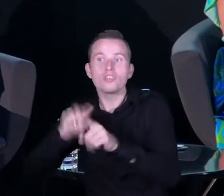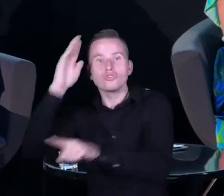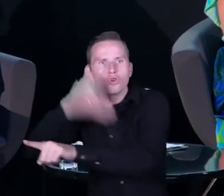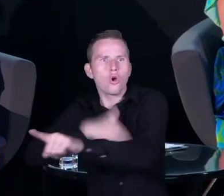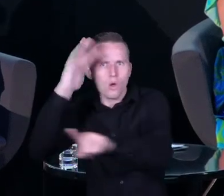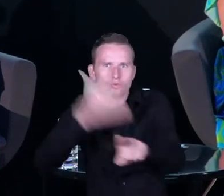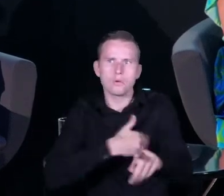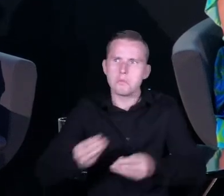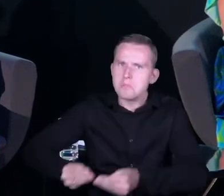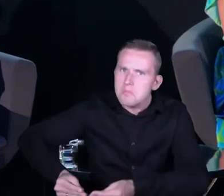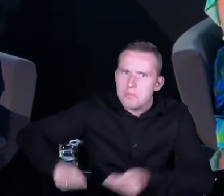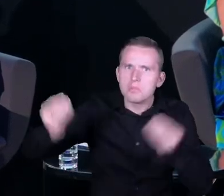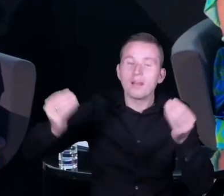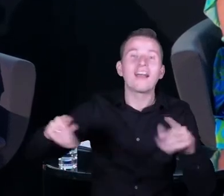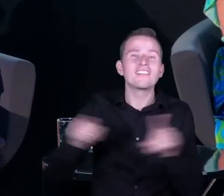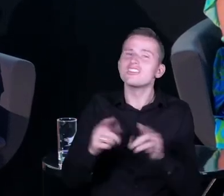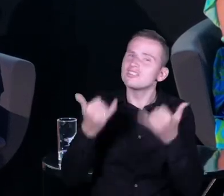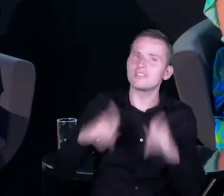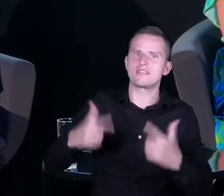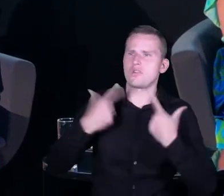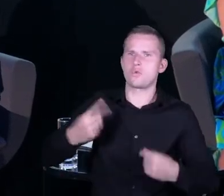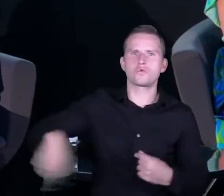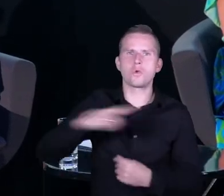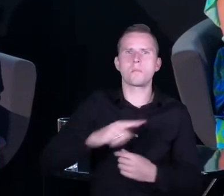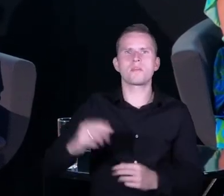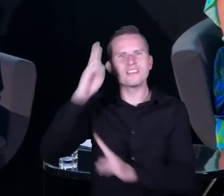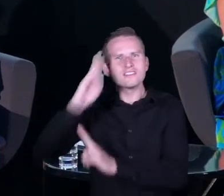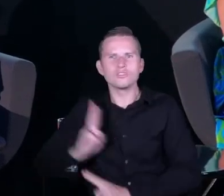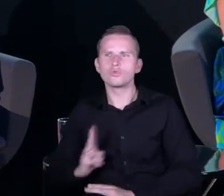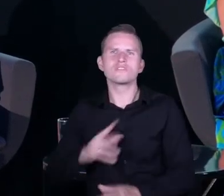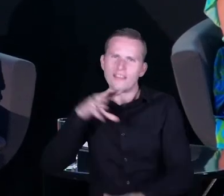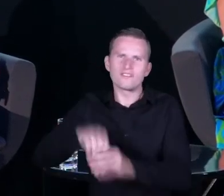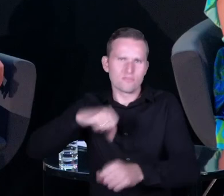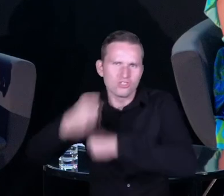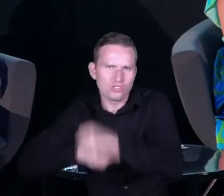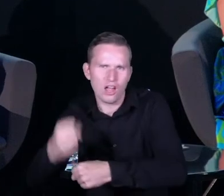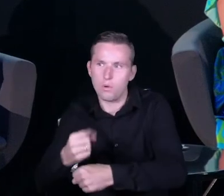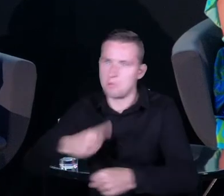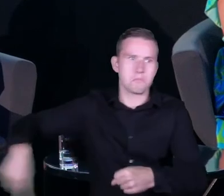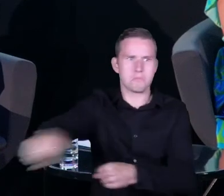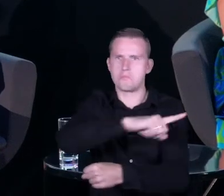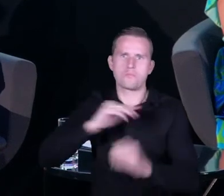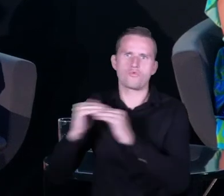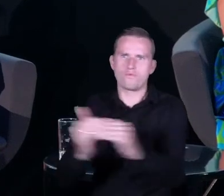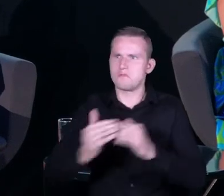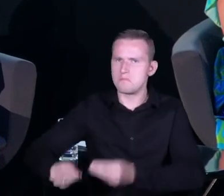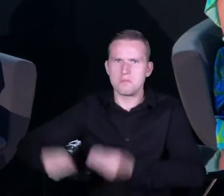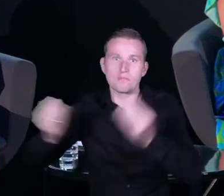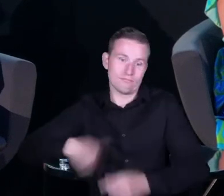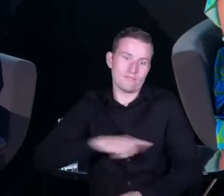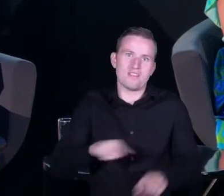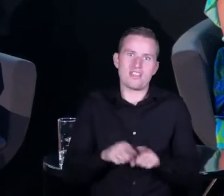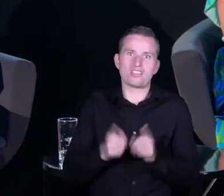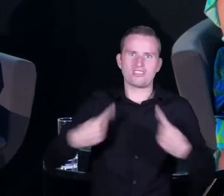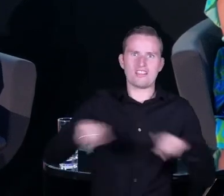i wszystkich innych osób i instytucji zaangażowanych w jego realizację. My też, zespół projektowy,